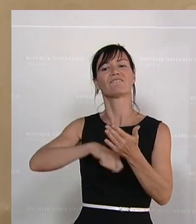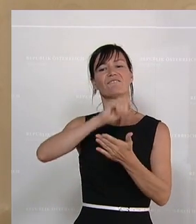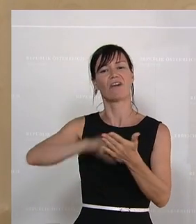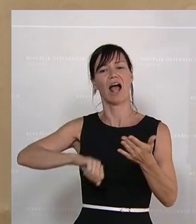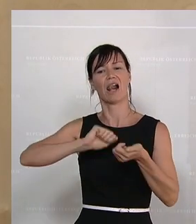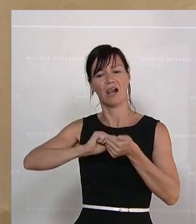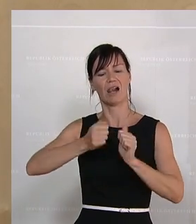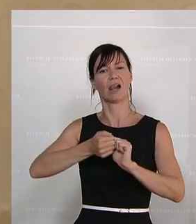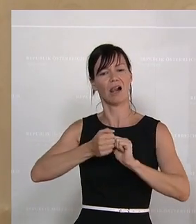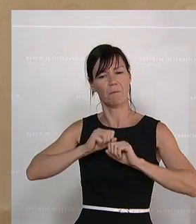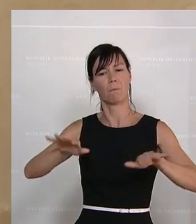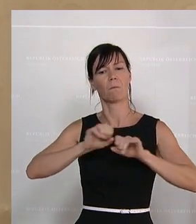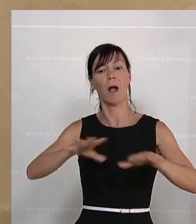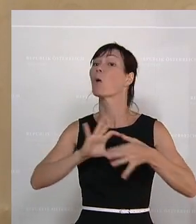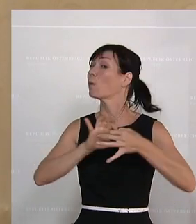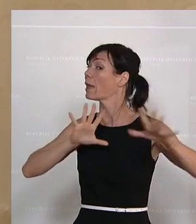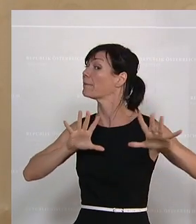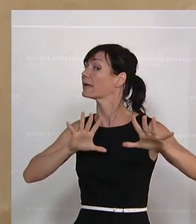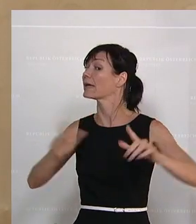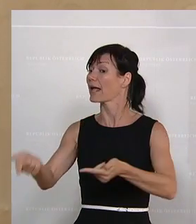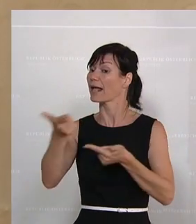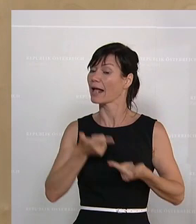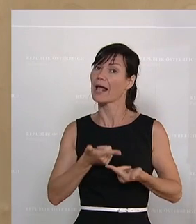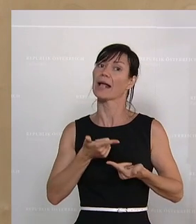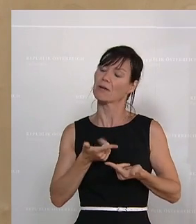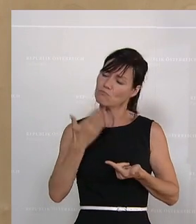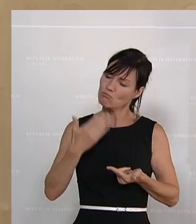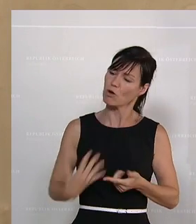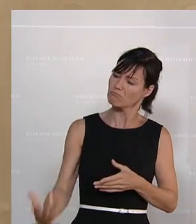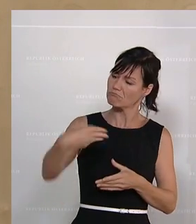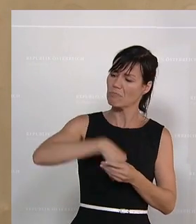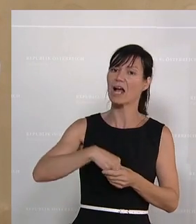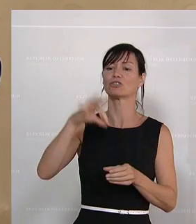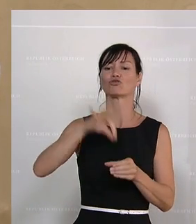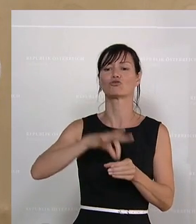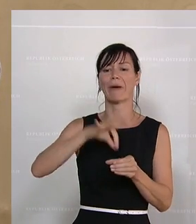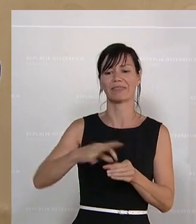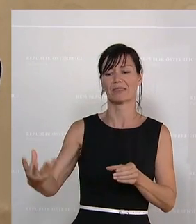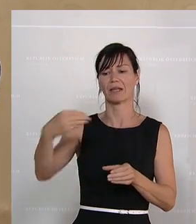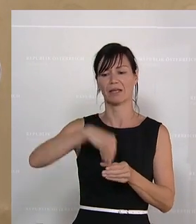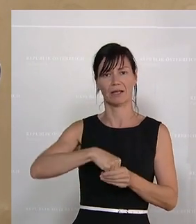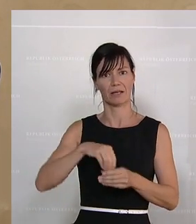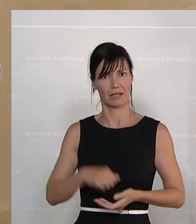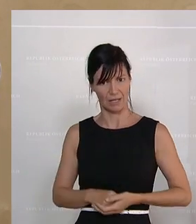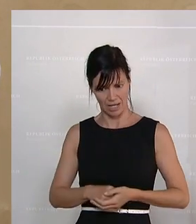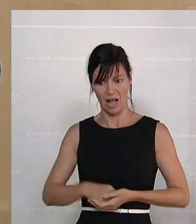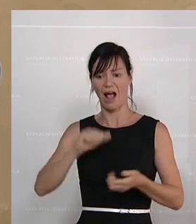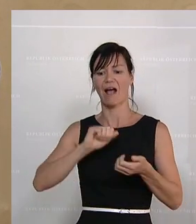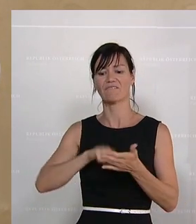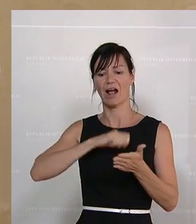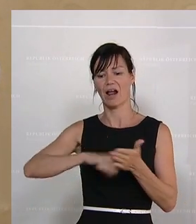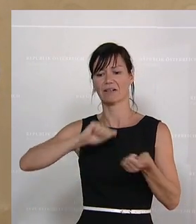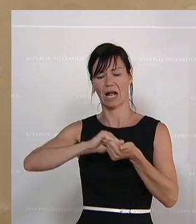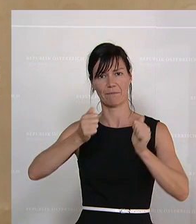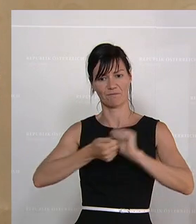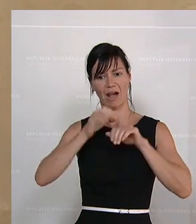van der bellen lädt per presseaussendung ein teil der bewegung zu werden und sich mit einer spende zu beteiligen der wahlkampfleiter martin